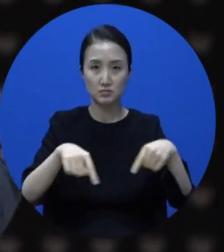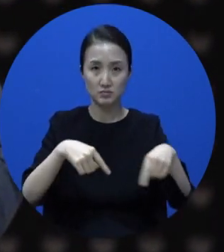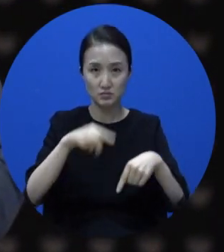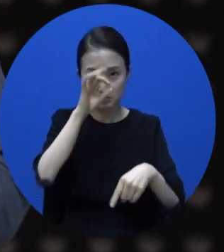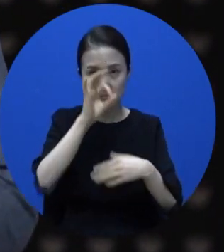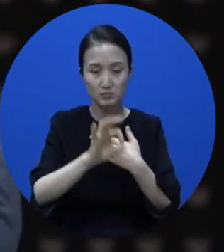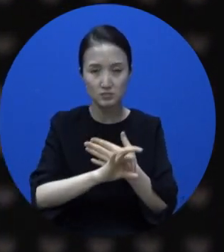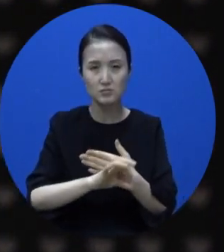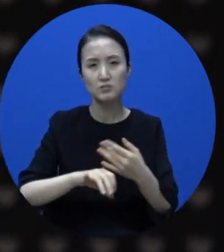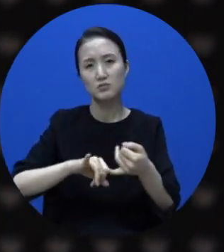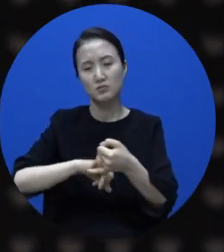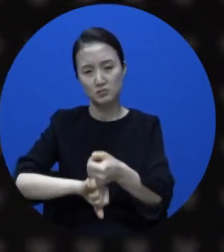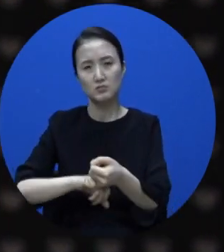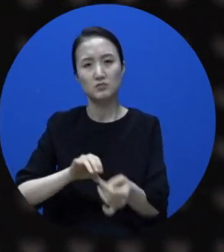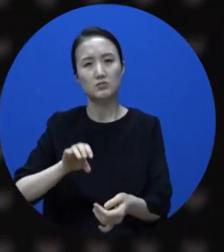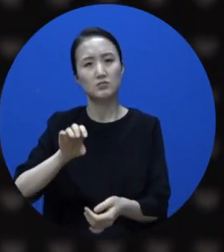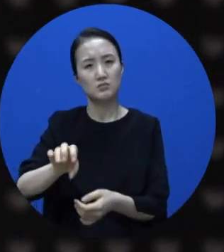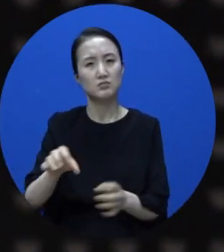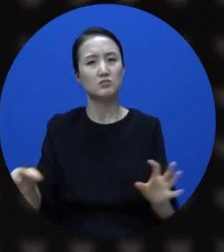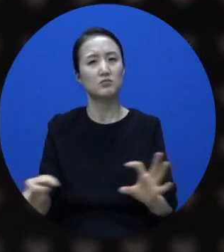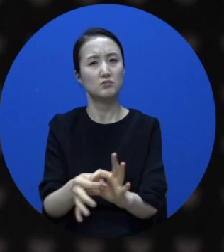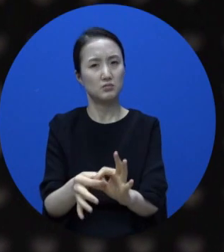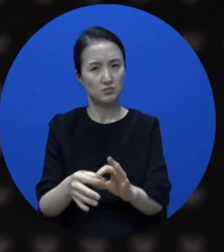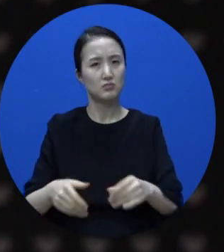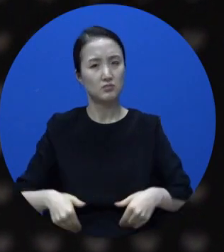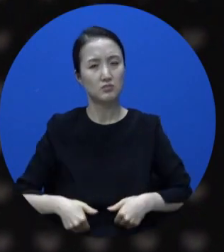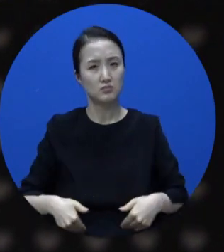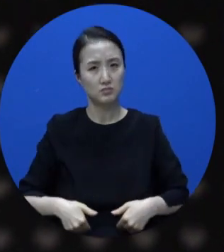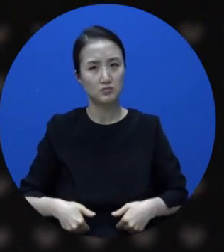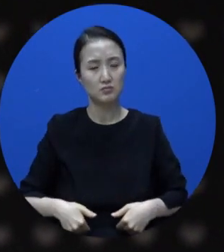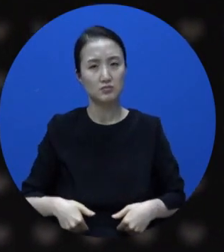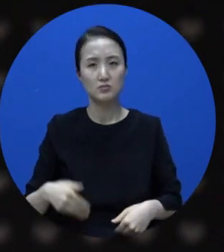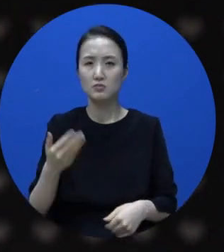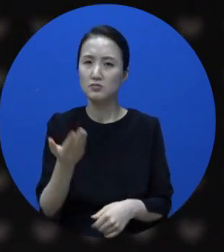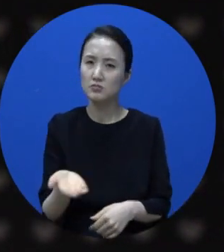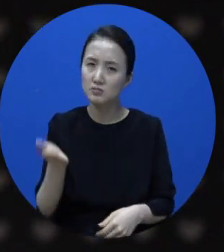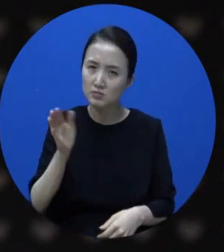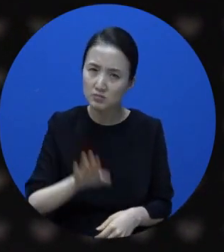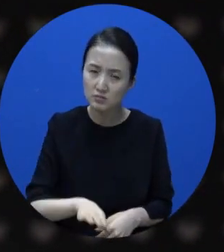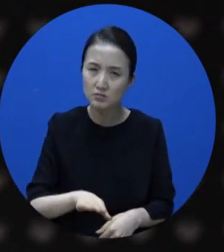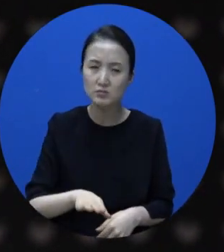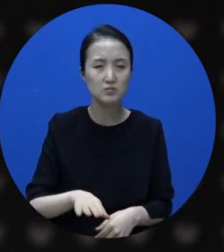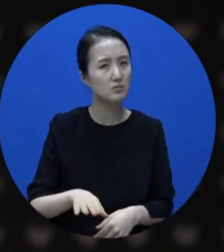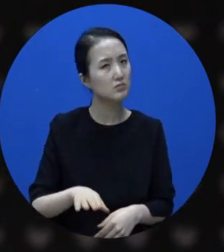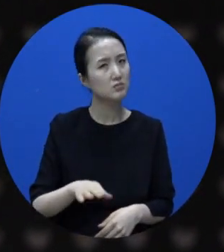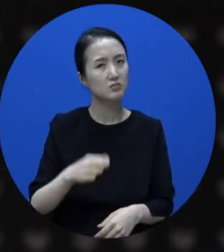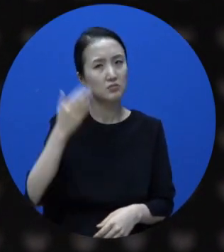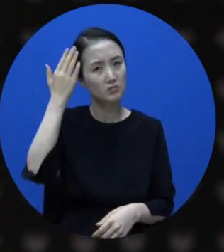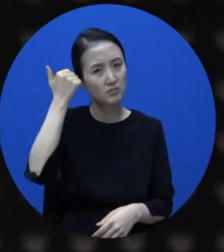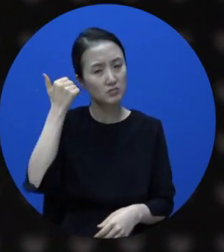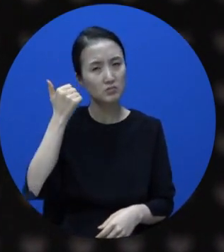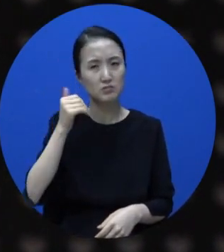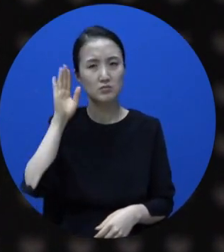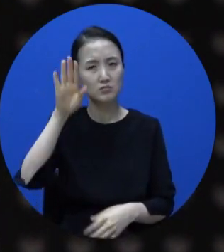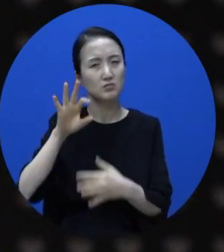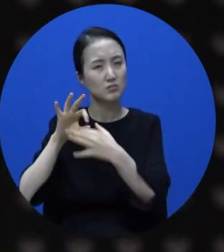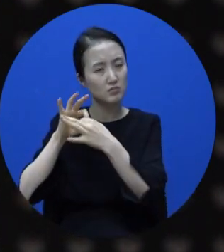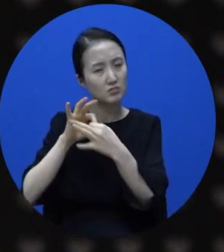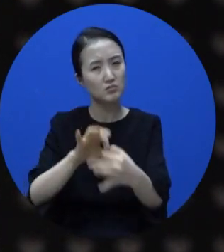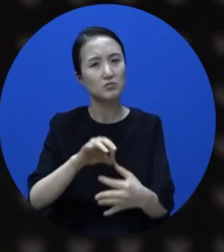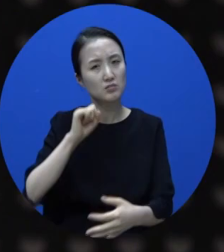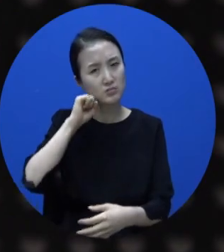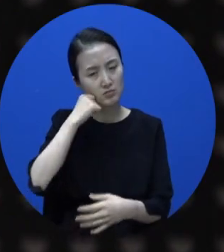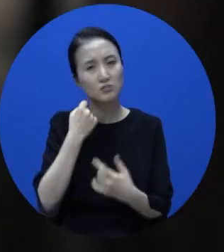것이 근데 구조적 장기 침체가 시작된 게 아닌가 하는 굉장한 걱정이